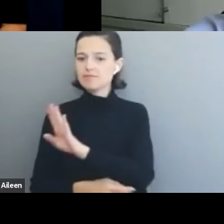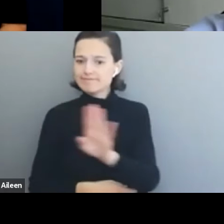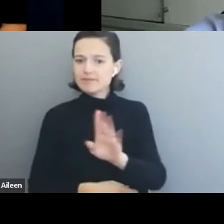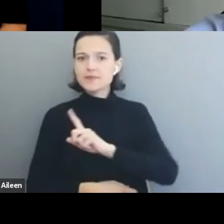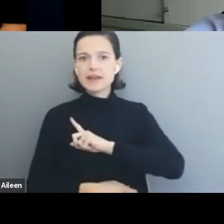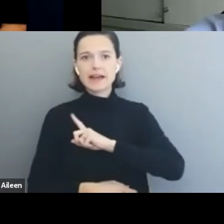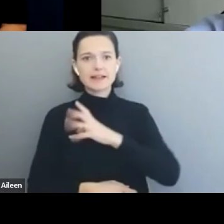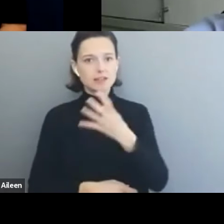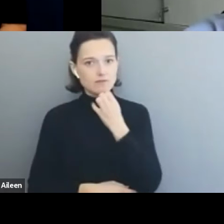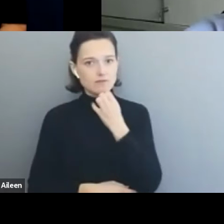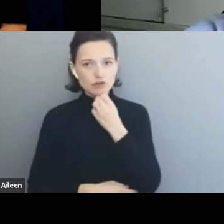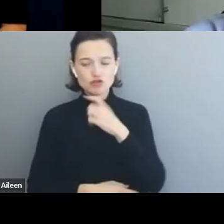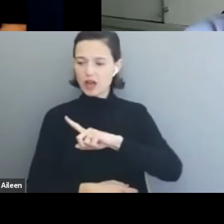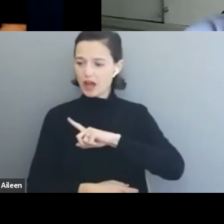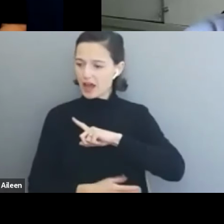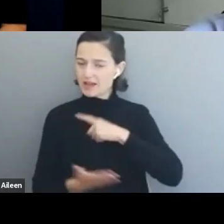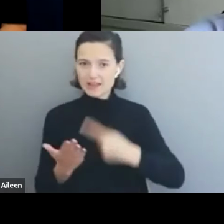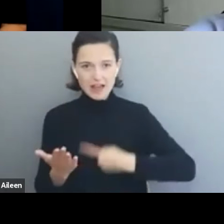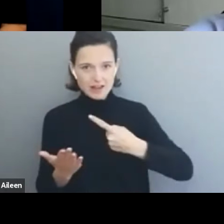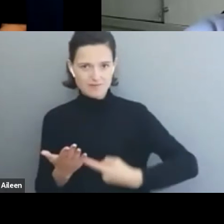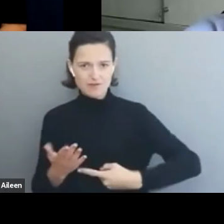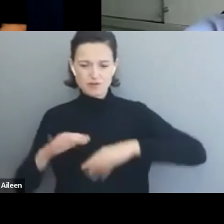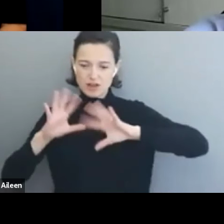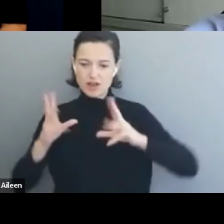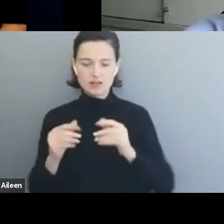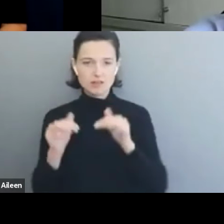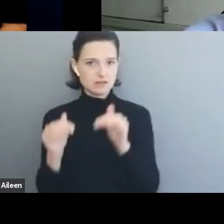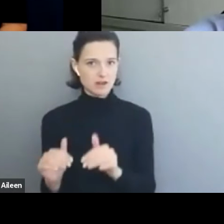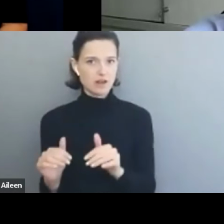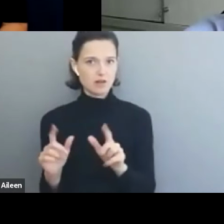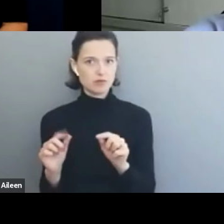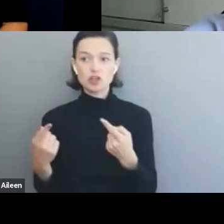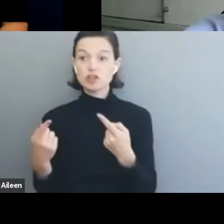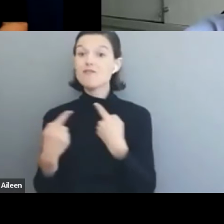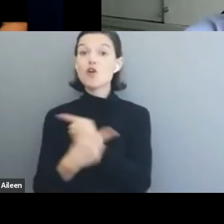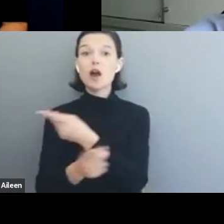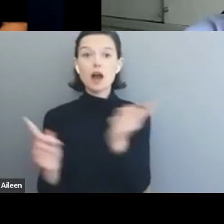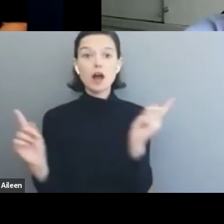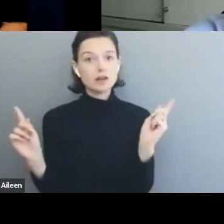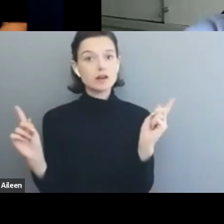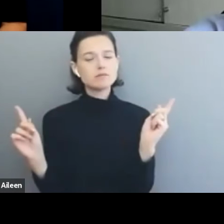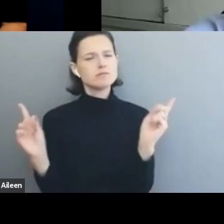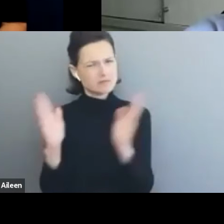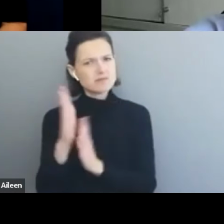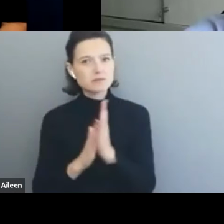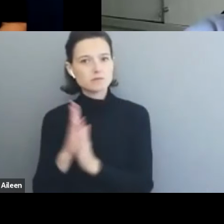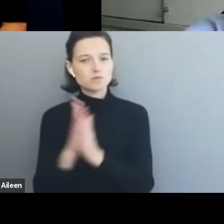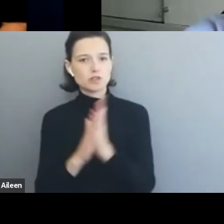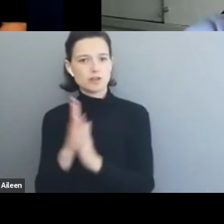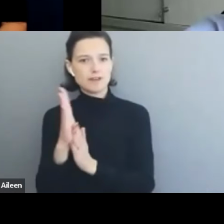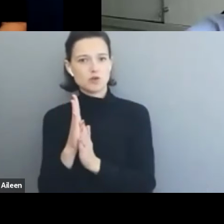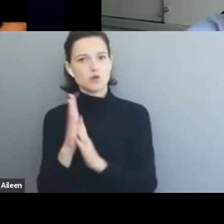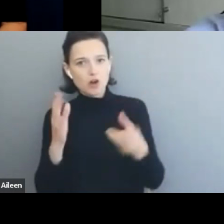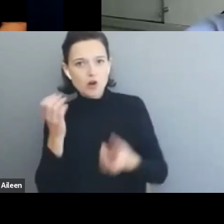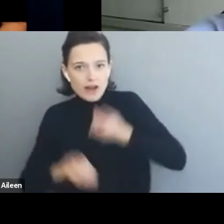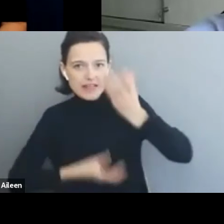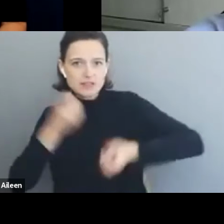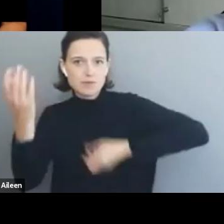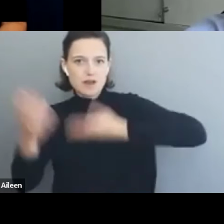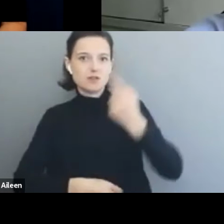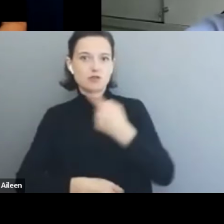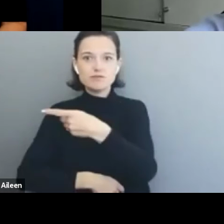Ansprüchen. Und das sollte für jeden Motivation und Inspiration sein, der daran interessiert